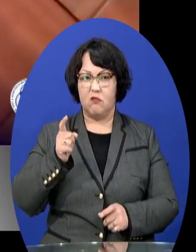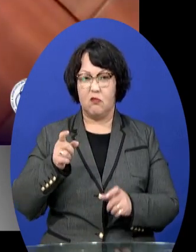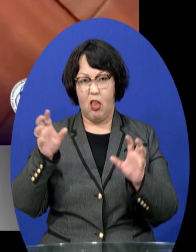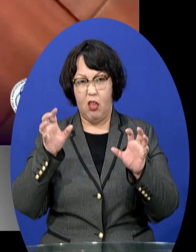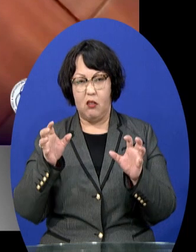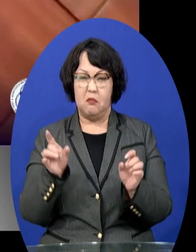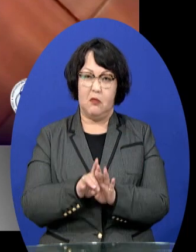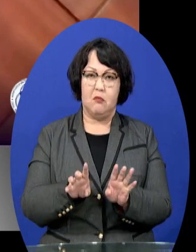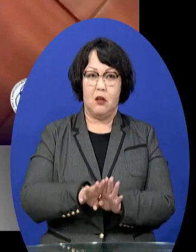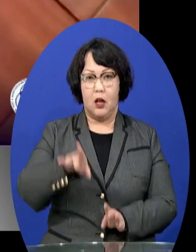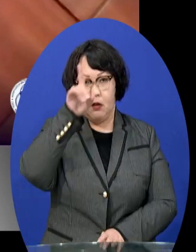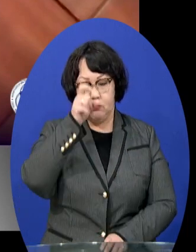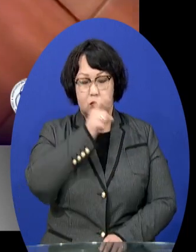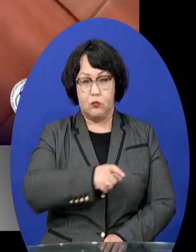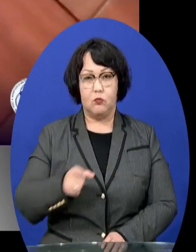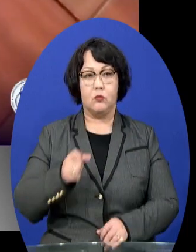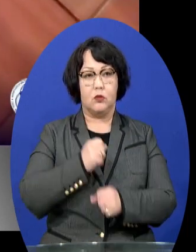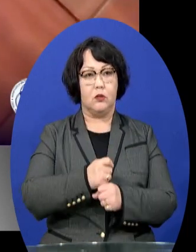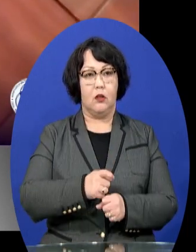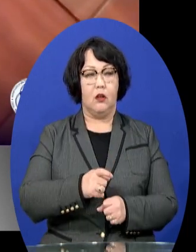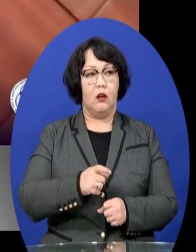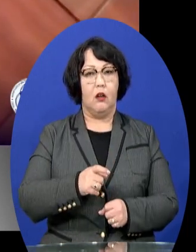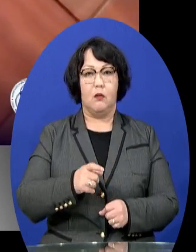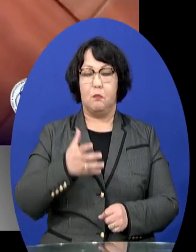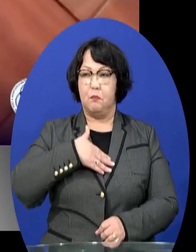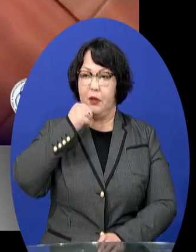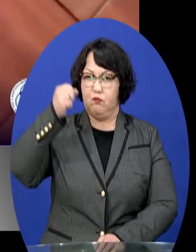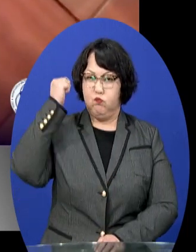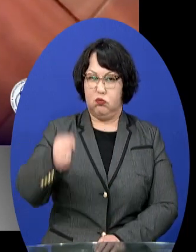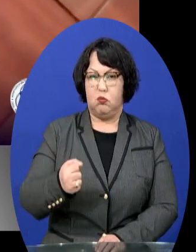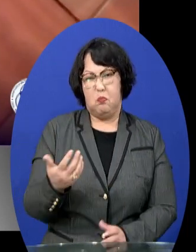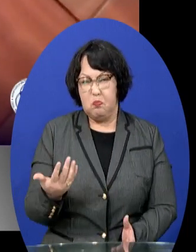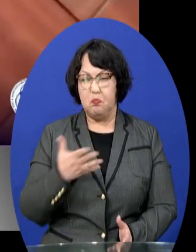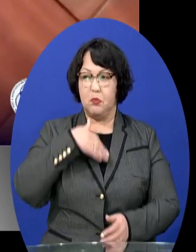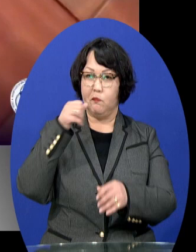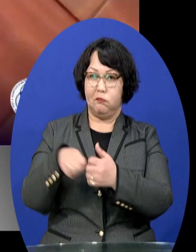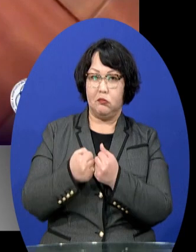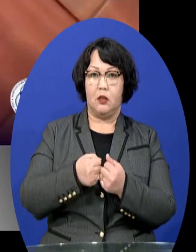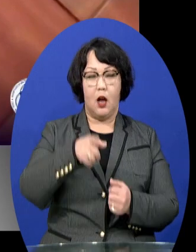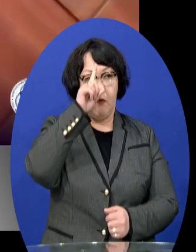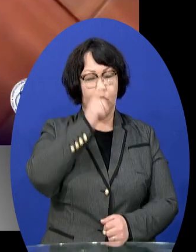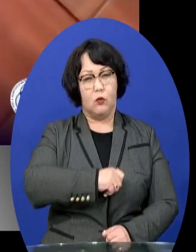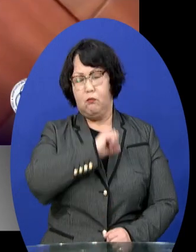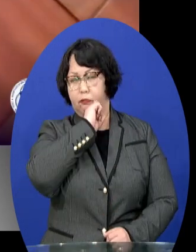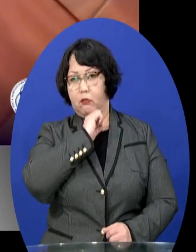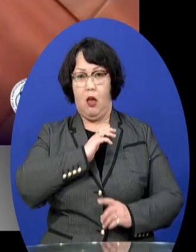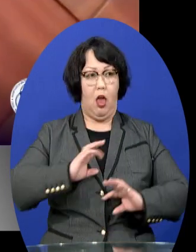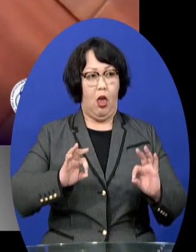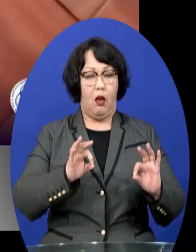тохиолдолд бол манай эмч эмчийн мэрчлүүдийн эрхт нь халдаж, биед нь одоо халдаж, гимтэх ийм